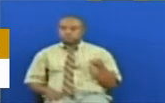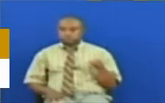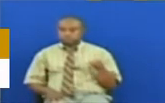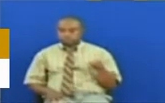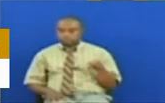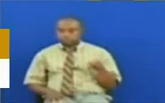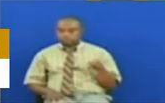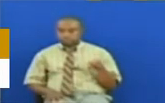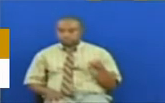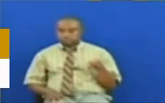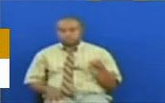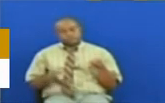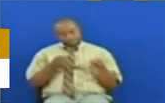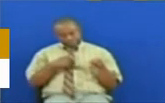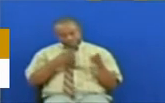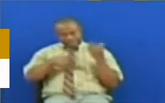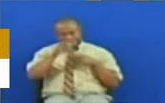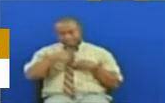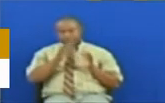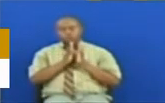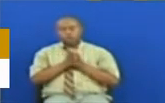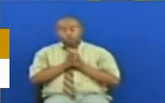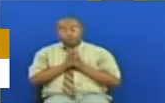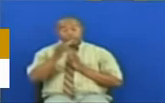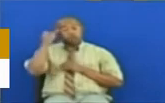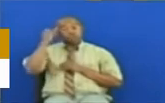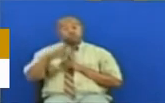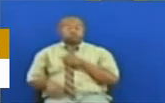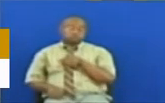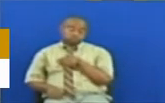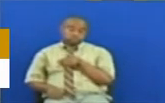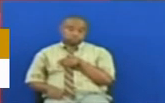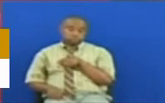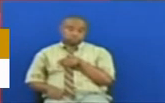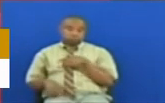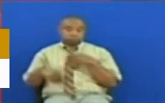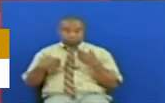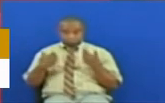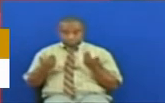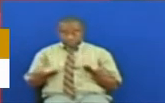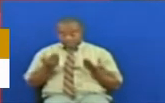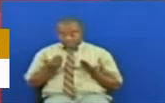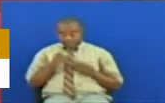Langu zaidi ni kuomba ushauri kwa sheria hii ambayo sasa hivi inaenda